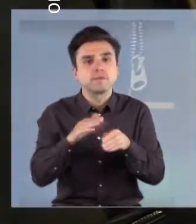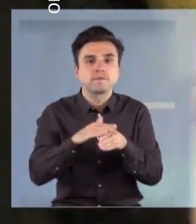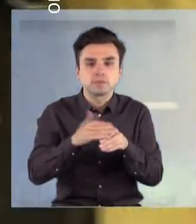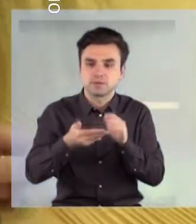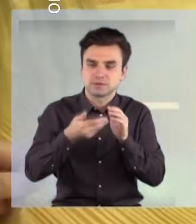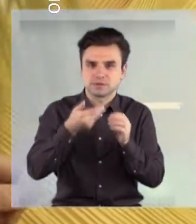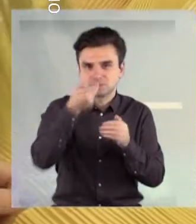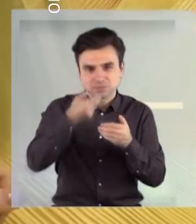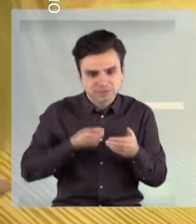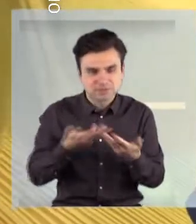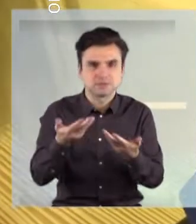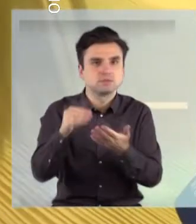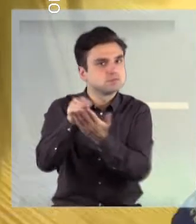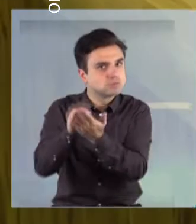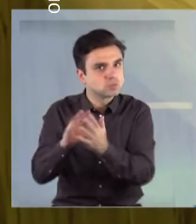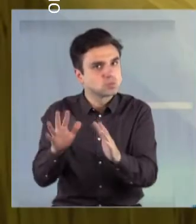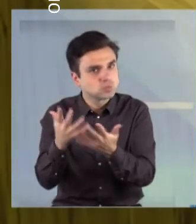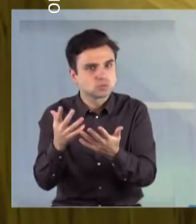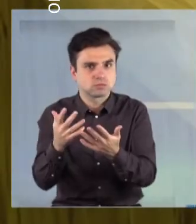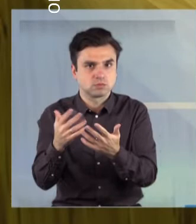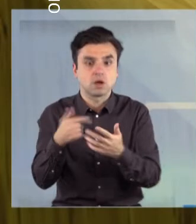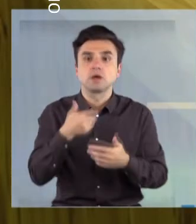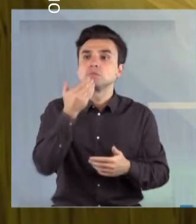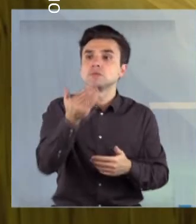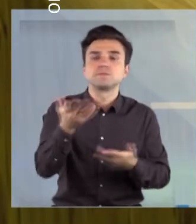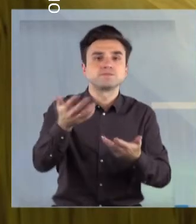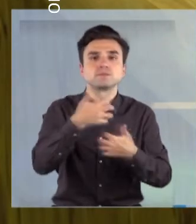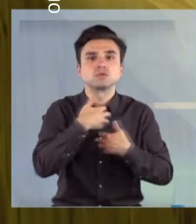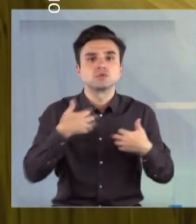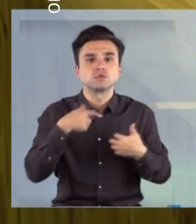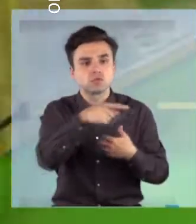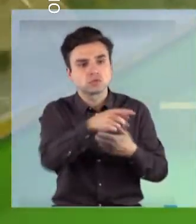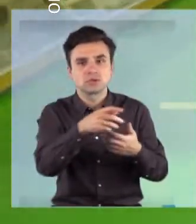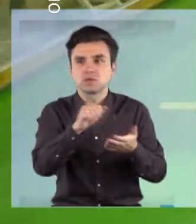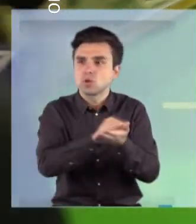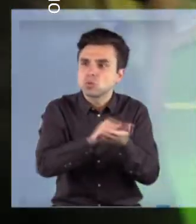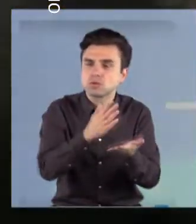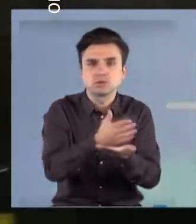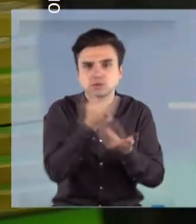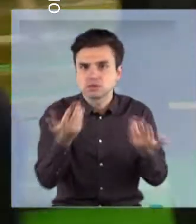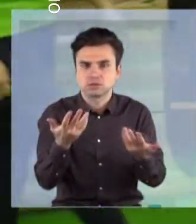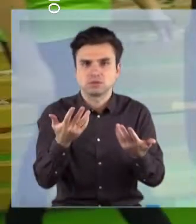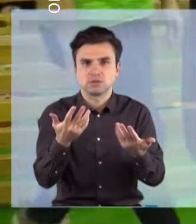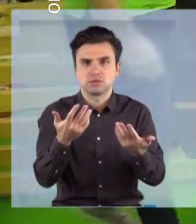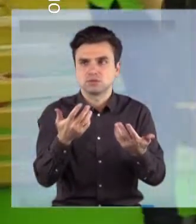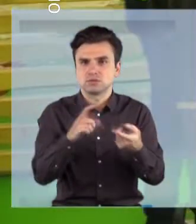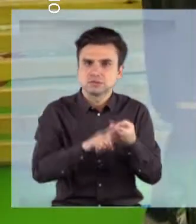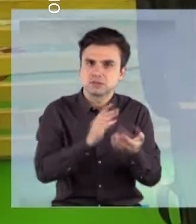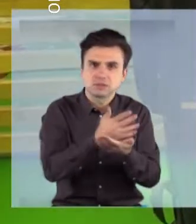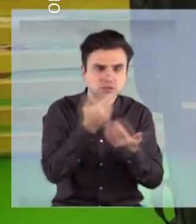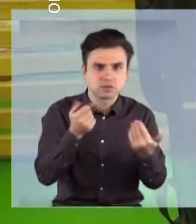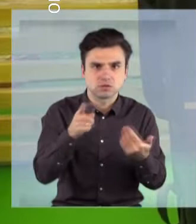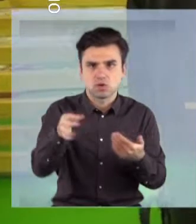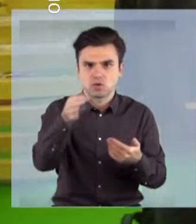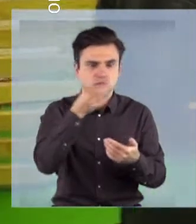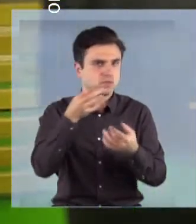зоополісі дійсно є ветеринарні книжки на тварин, але свідоцтва підприємця на руках немає. свідоцтво про реєстрацію у вас є?